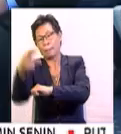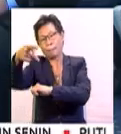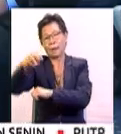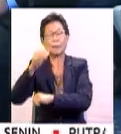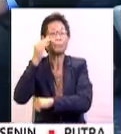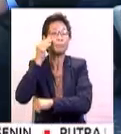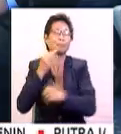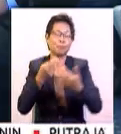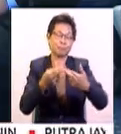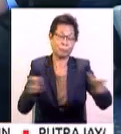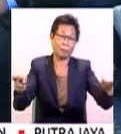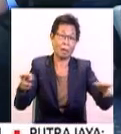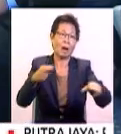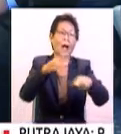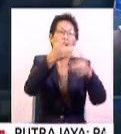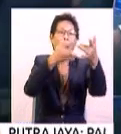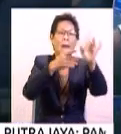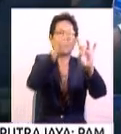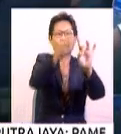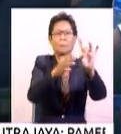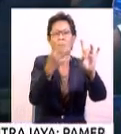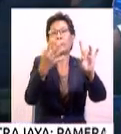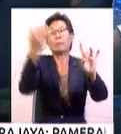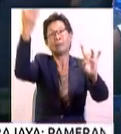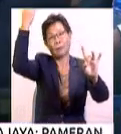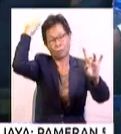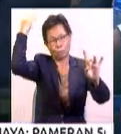Menteri Tun Dr. Mahathir Mohamad 18 April lalu.